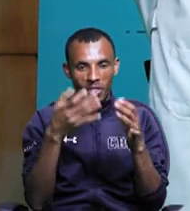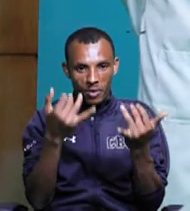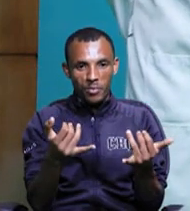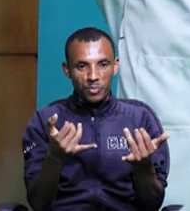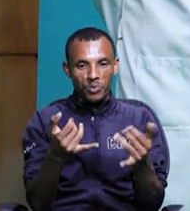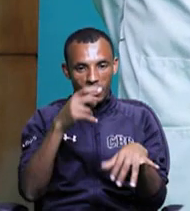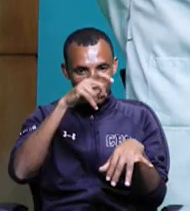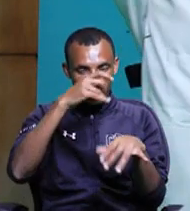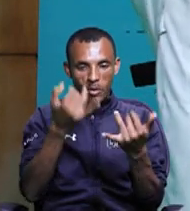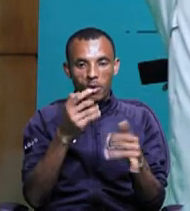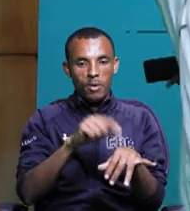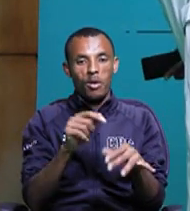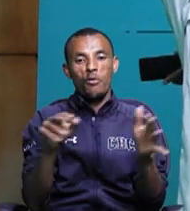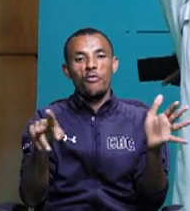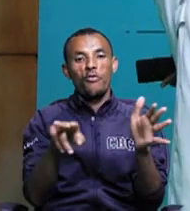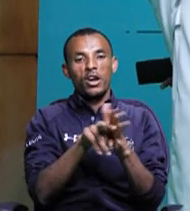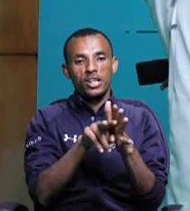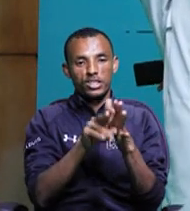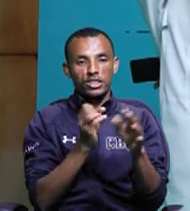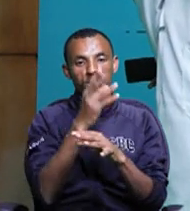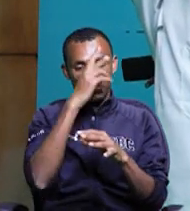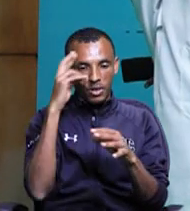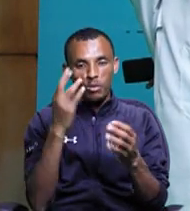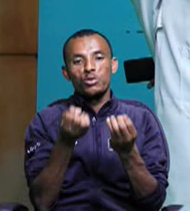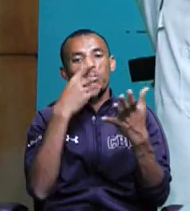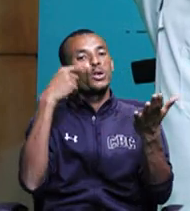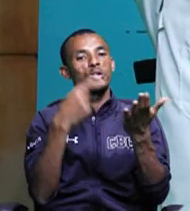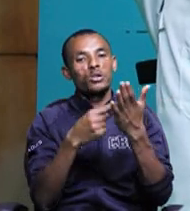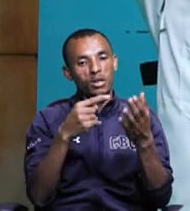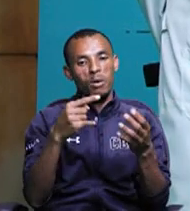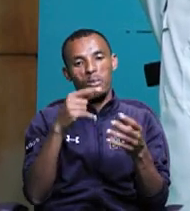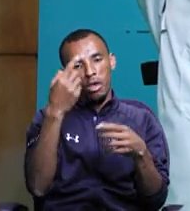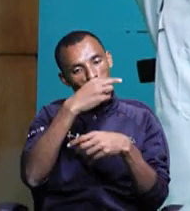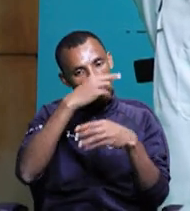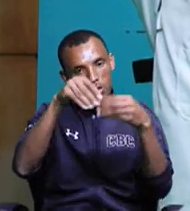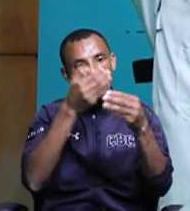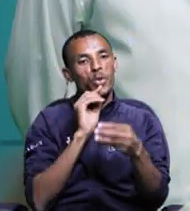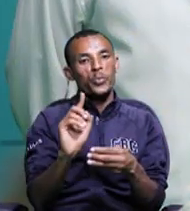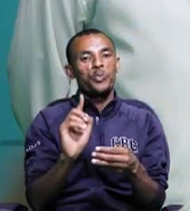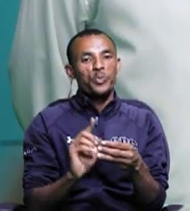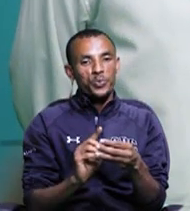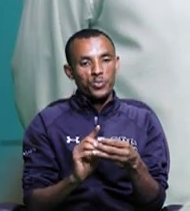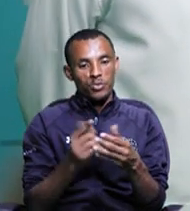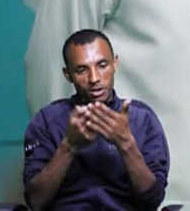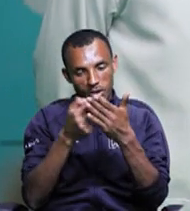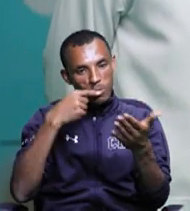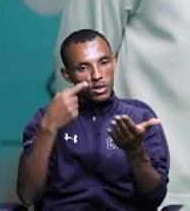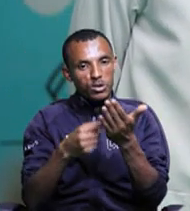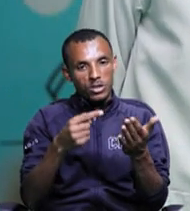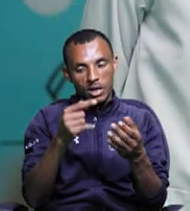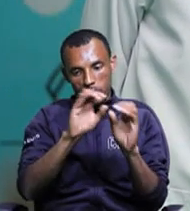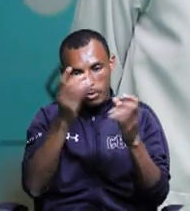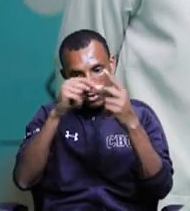አሁን በወቅቱ ባለው የቫይረስ ስርጭት ምክንያት ብዙ መረጃዎች በየዕለቱ እየተሰጠን ነው። እነዚህ